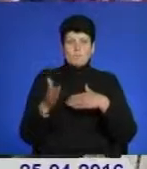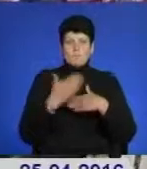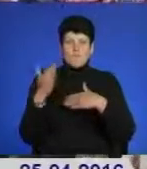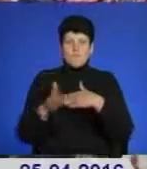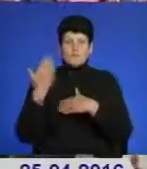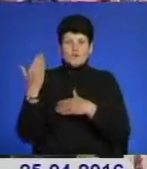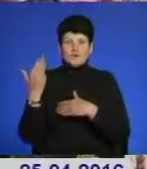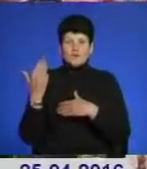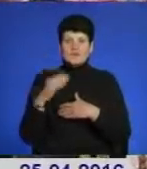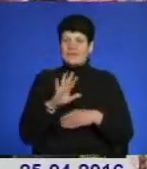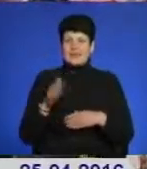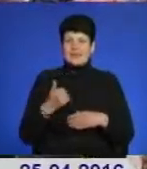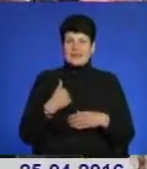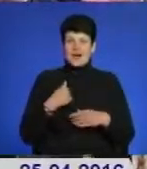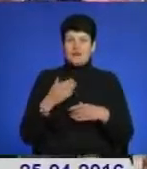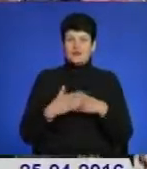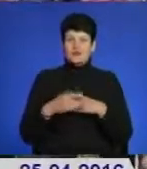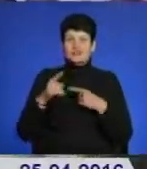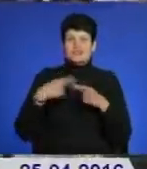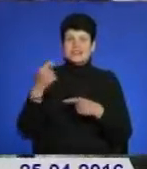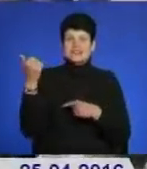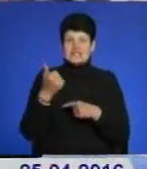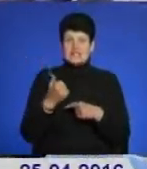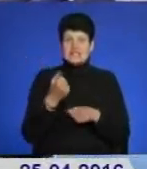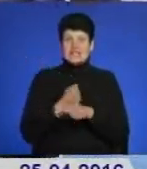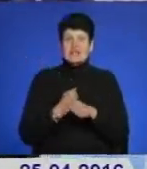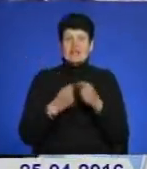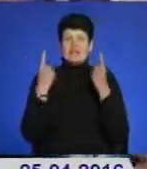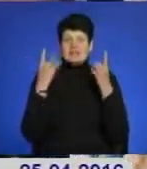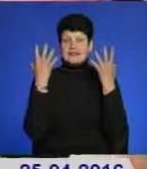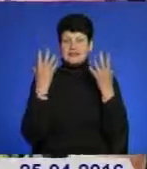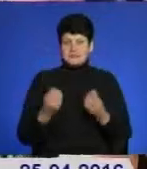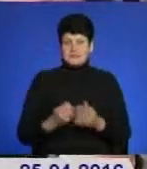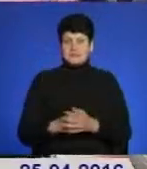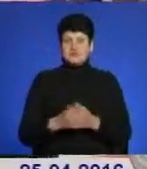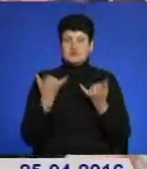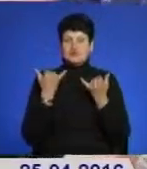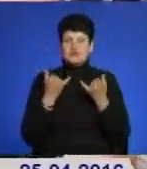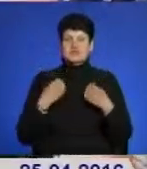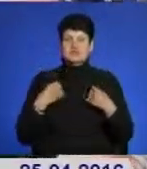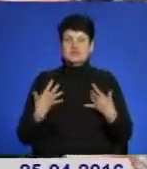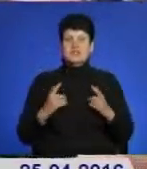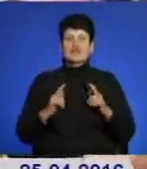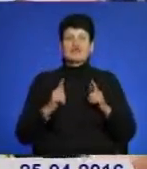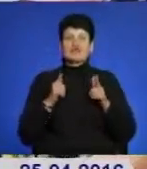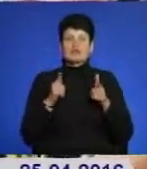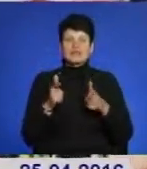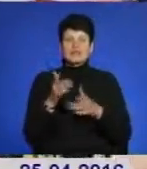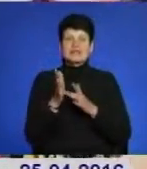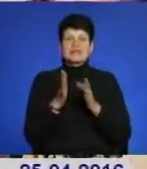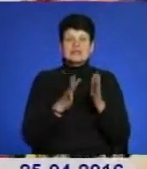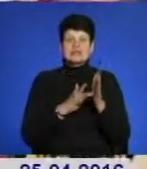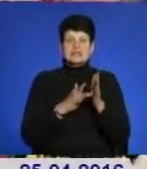що не я б'ю вербабія за тиждень Великдень. Сьогоднішнє свято, вхід Христа